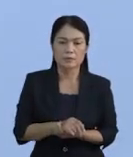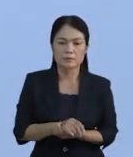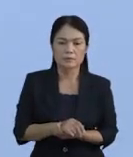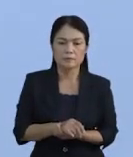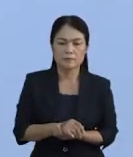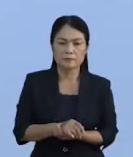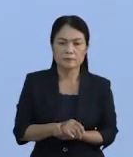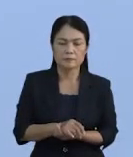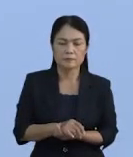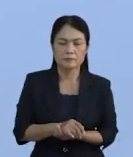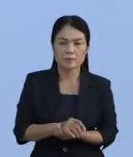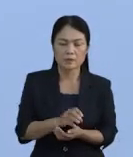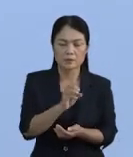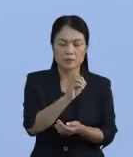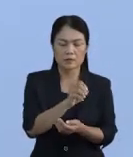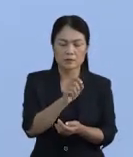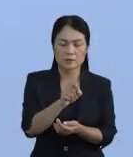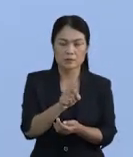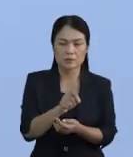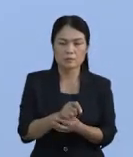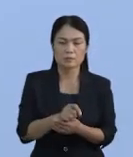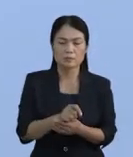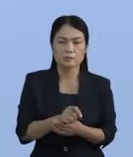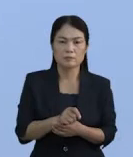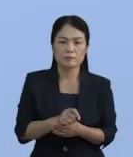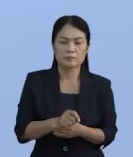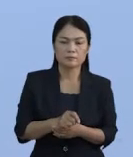ná sâu chơi